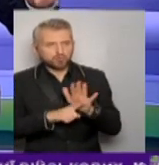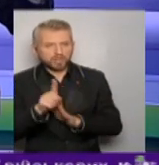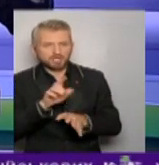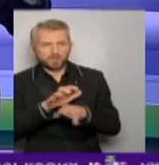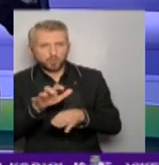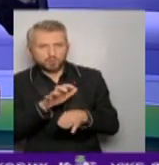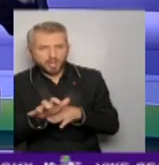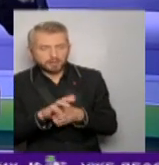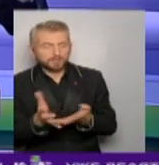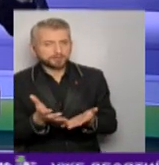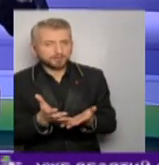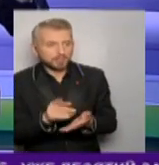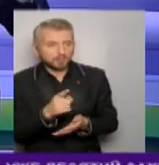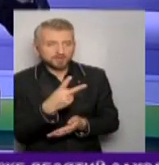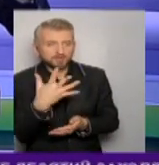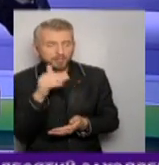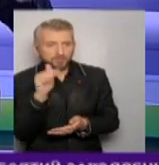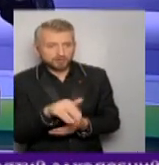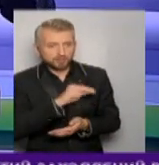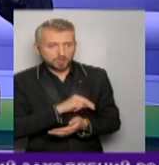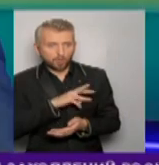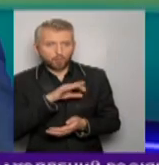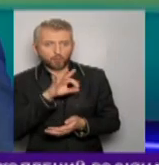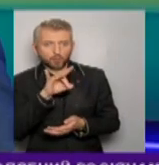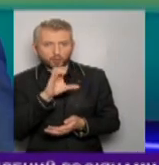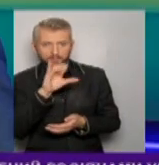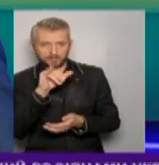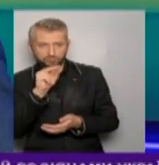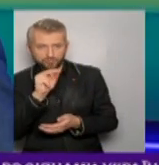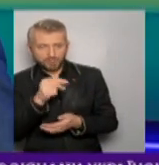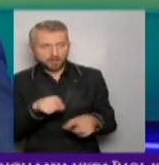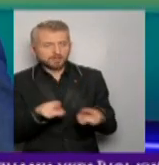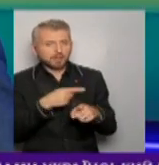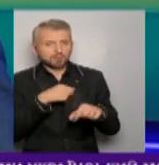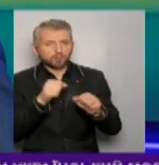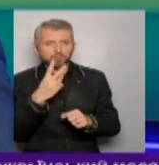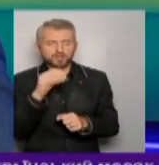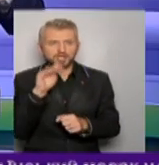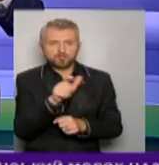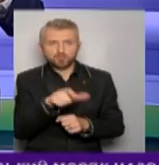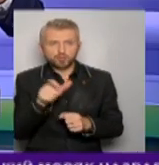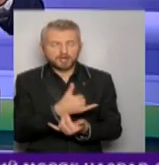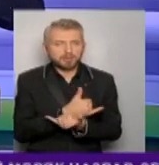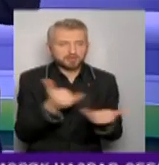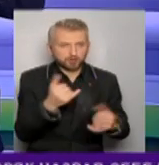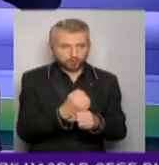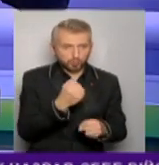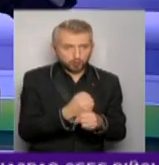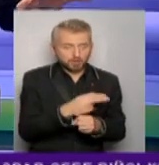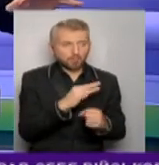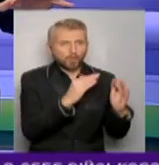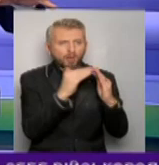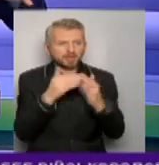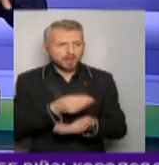Ми дійсно, там 25 тисяч працює на моторсічі. В такий спосіб ми могли б мінімум 200 тисяч людей забезпечити роботою. По хатах